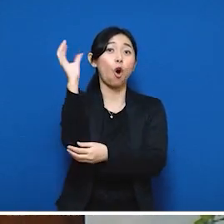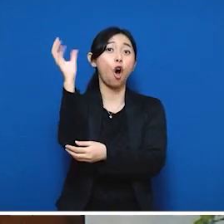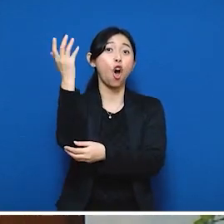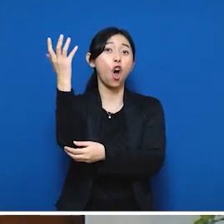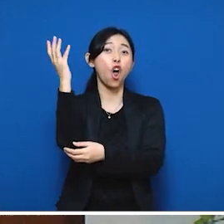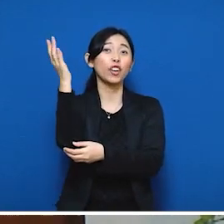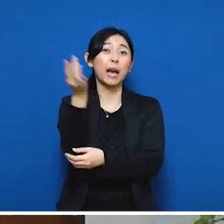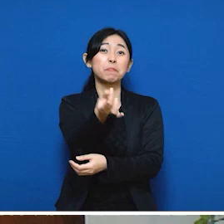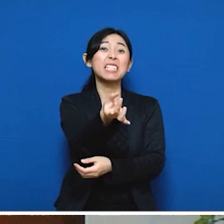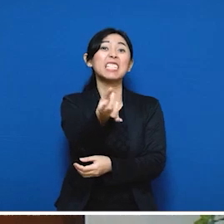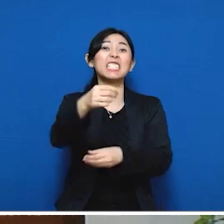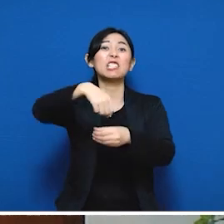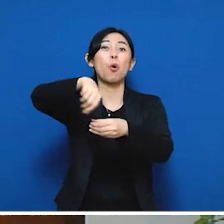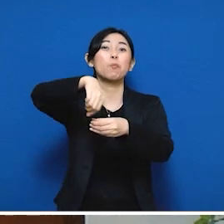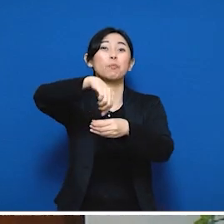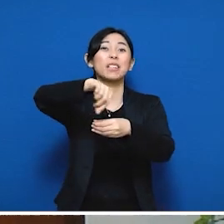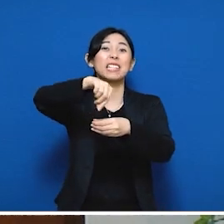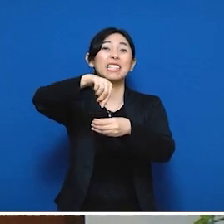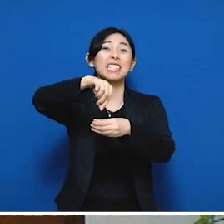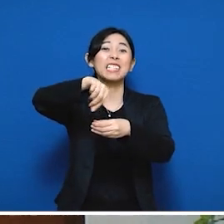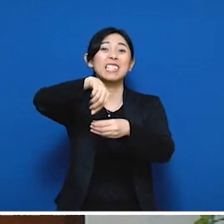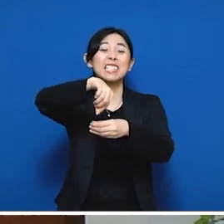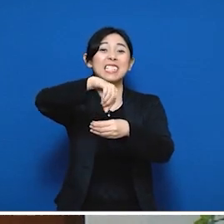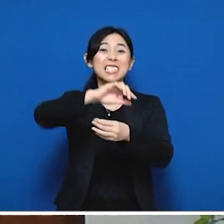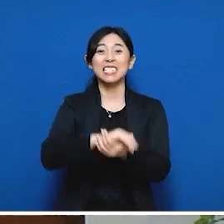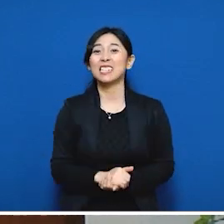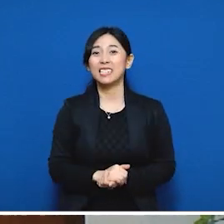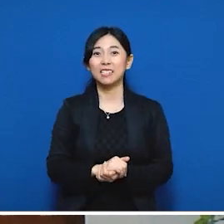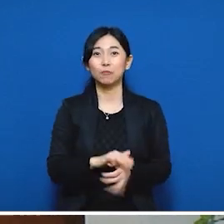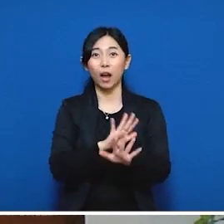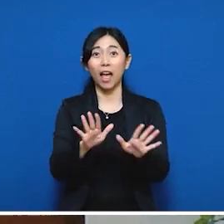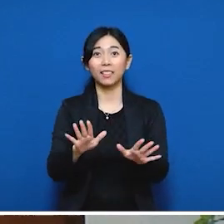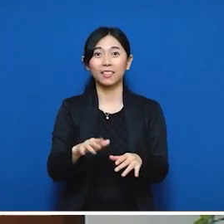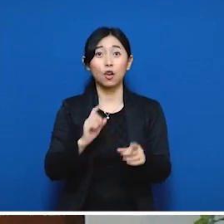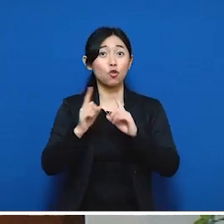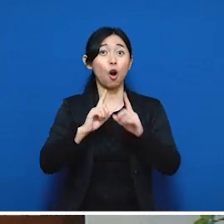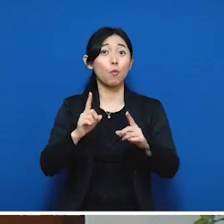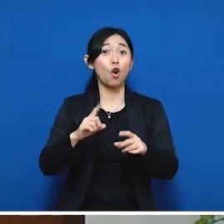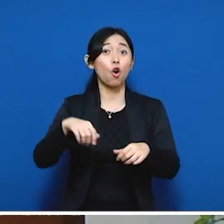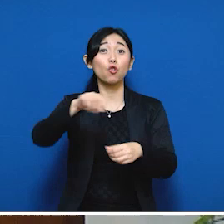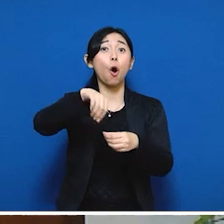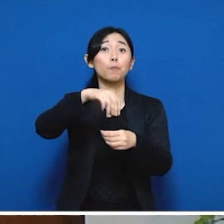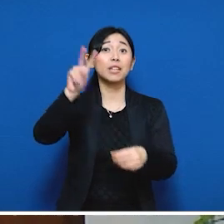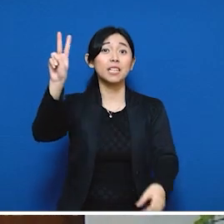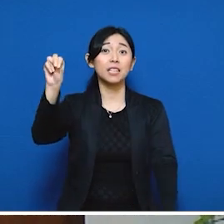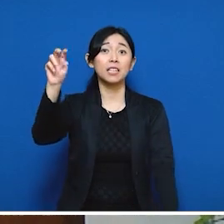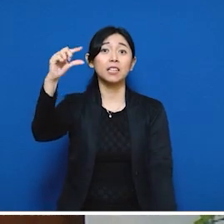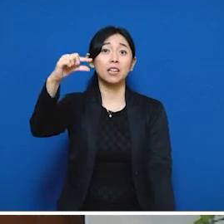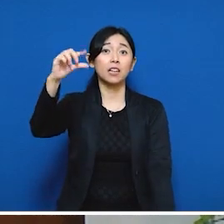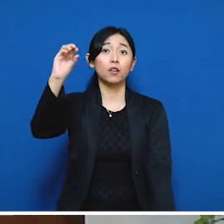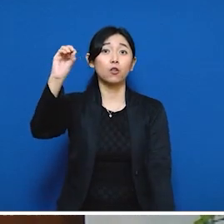yang sudah dipanggang dan hitam legam. Juga bukan serbuk kopi yang sudah